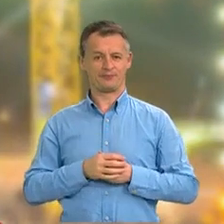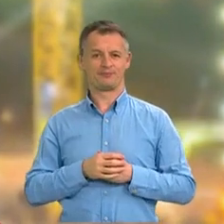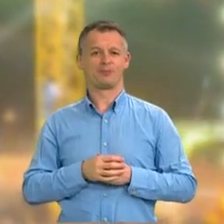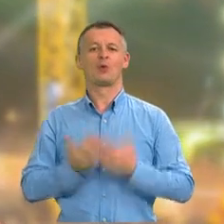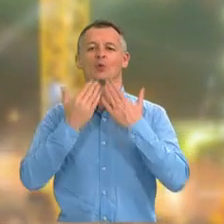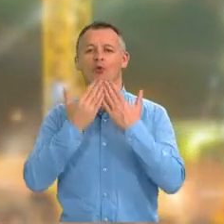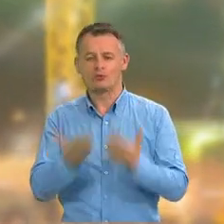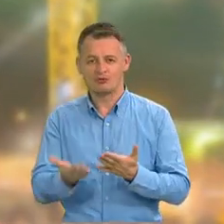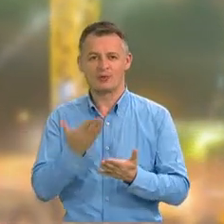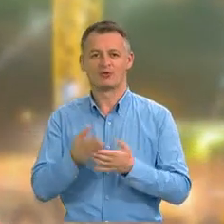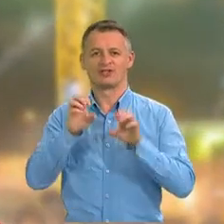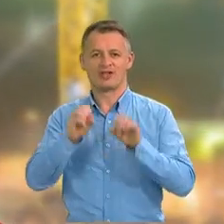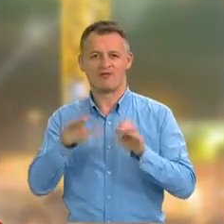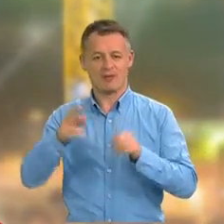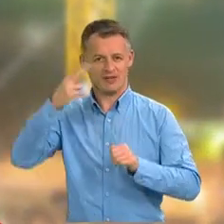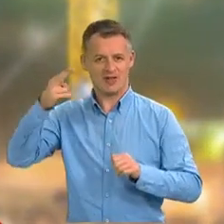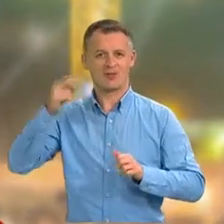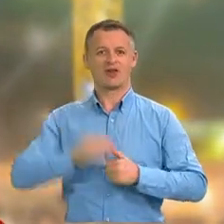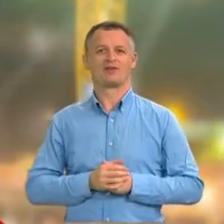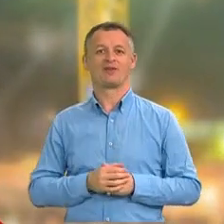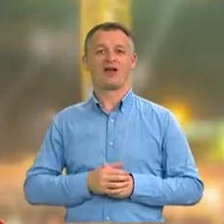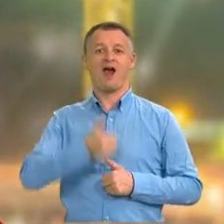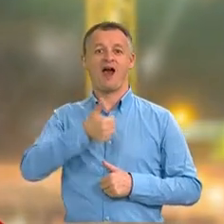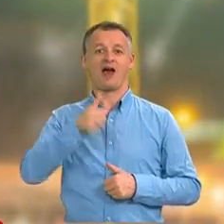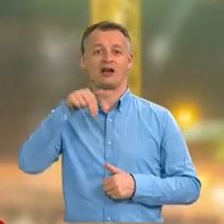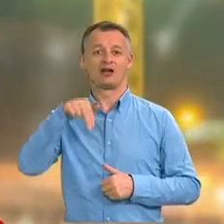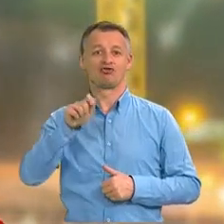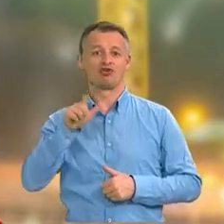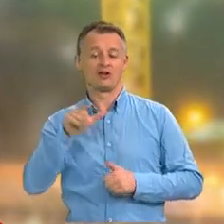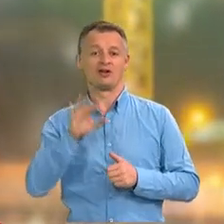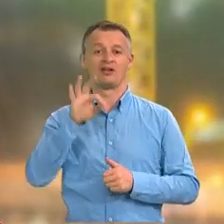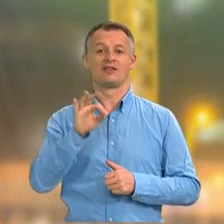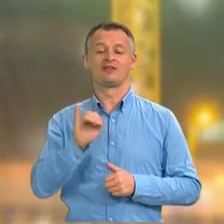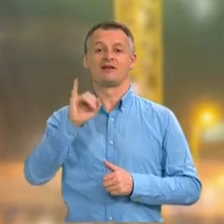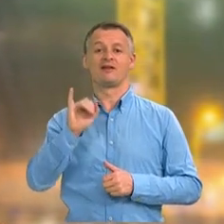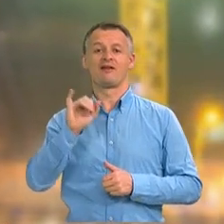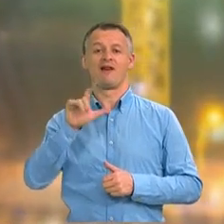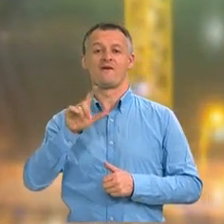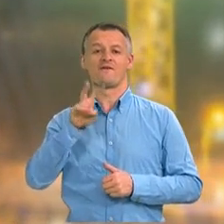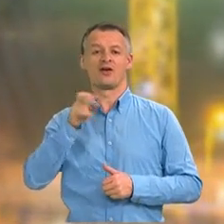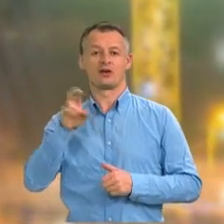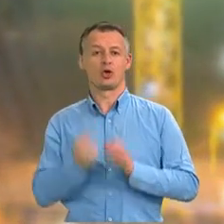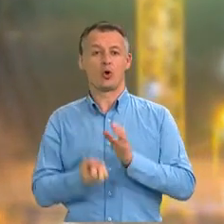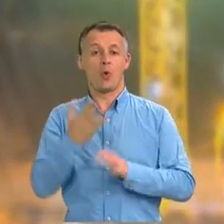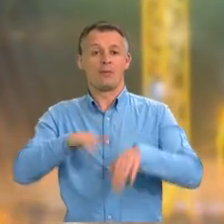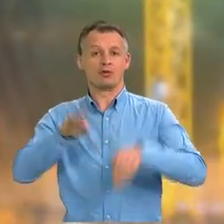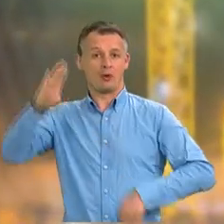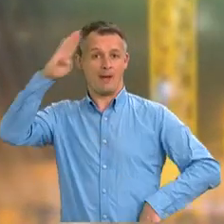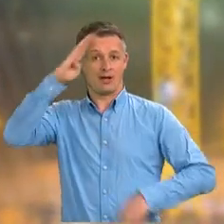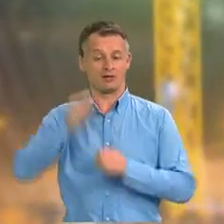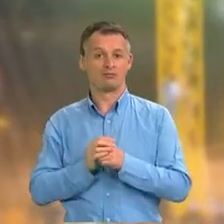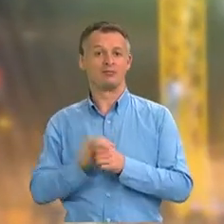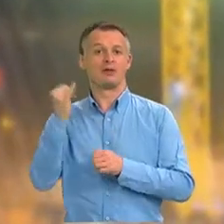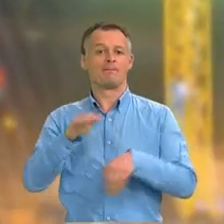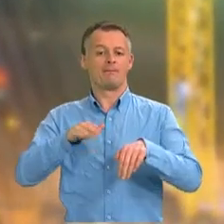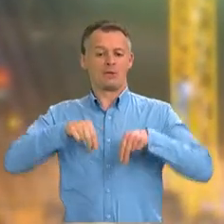Ana, mulțumim pentru aceste informații. Mergem acum mai departe. Angel Tâlvăr este noul ministru al apărării. Președintele României a semnat în